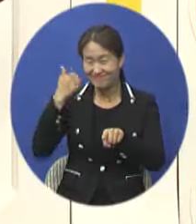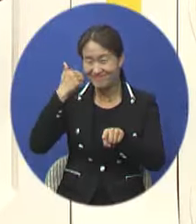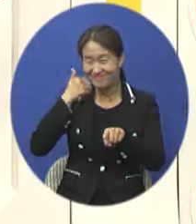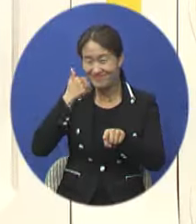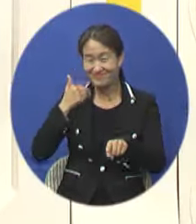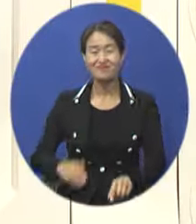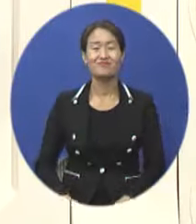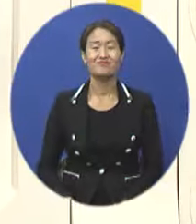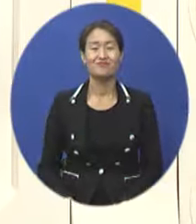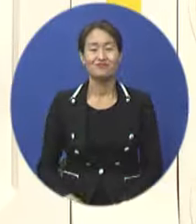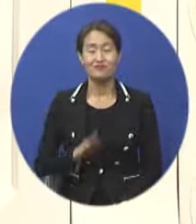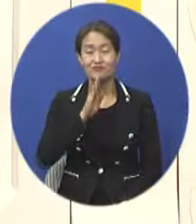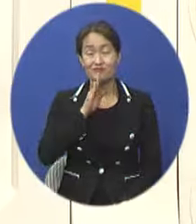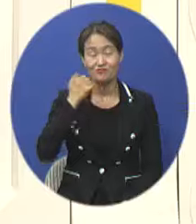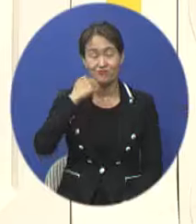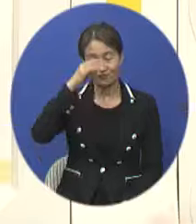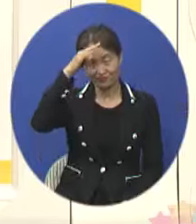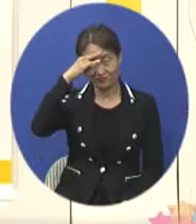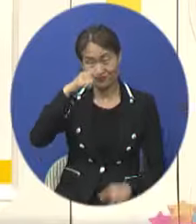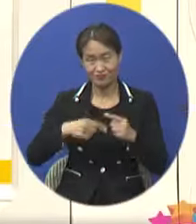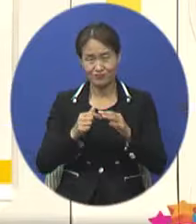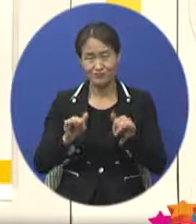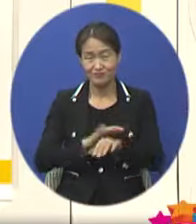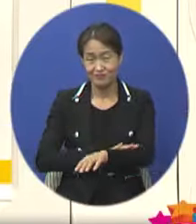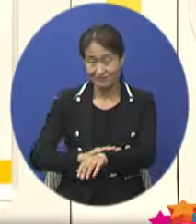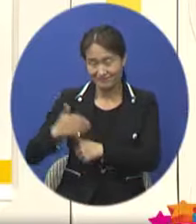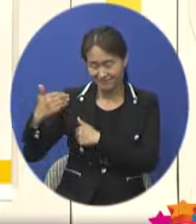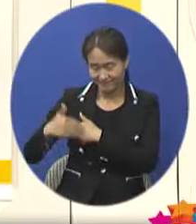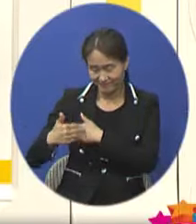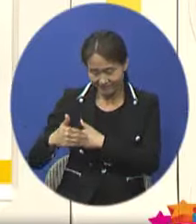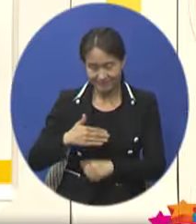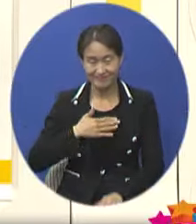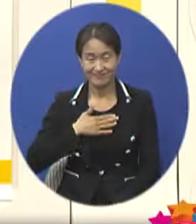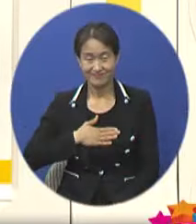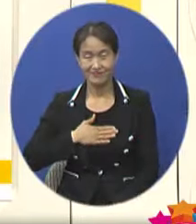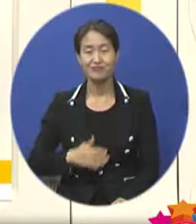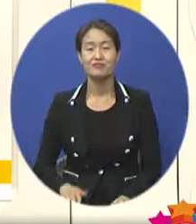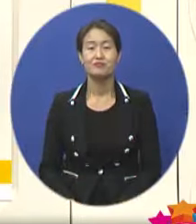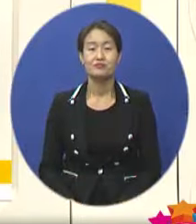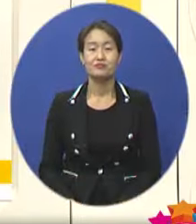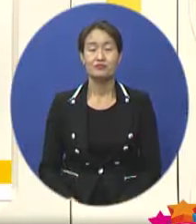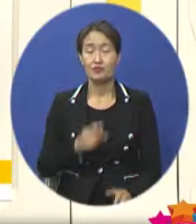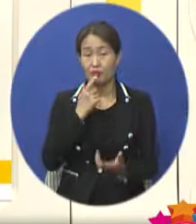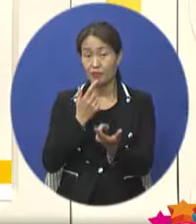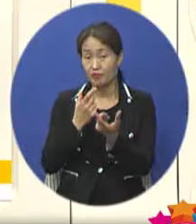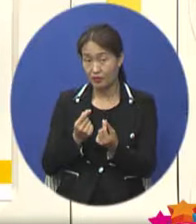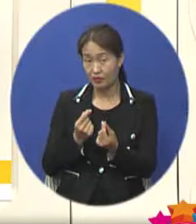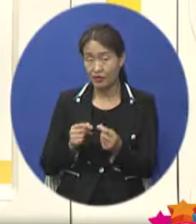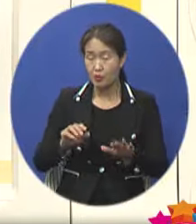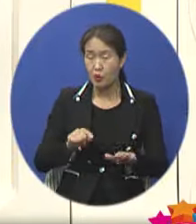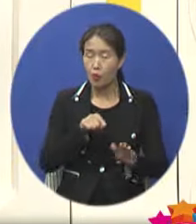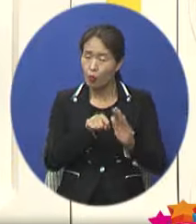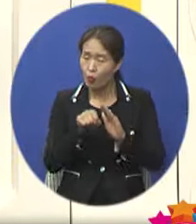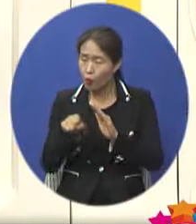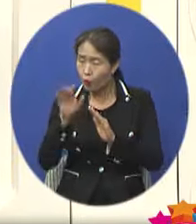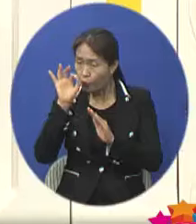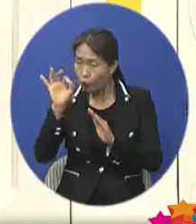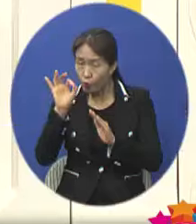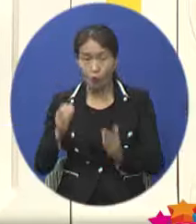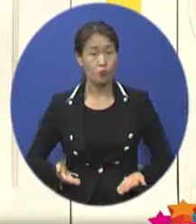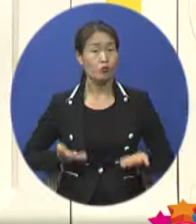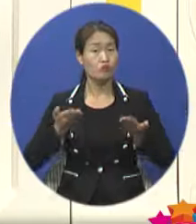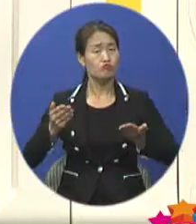계시죠? 네, 그렇습니다. 윤남사 선생님 오늘도 역시 잘 부탁드리겠습니다. 다 이렇게 여기저기 보다 보니까